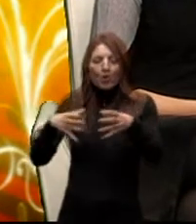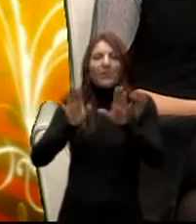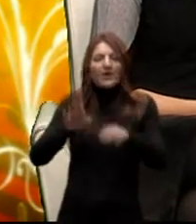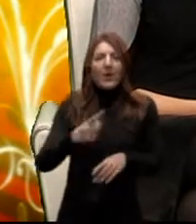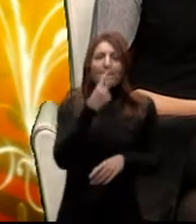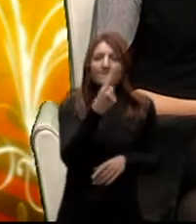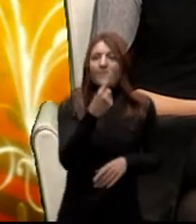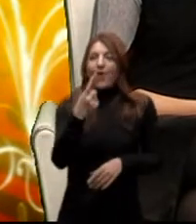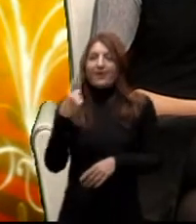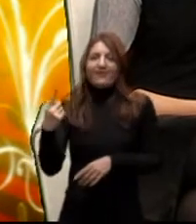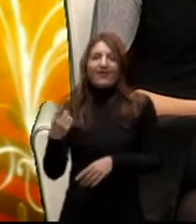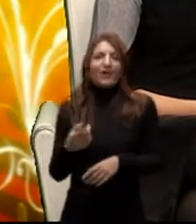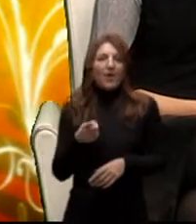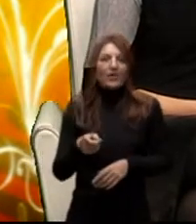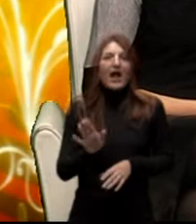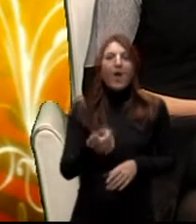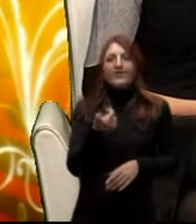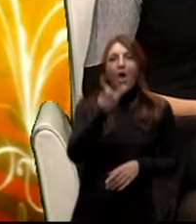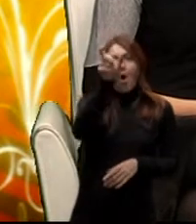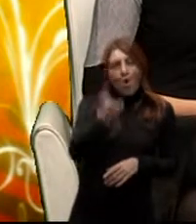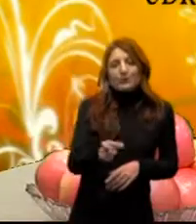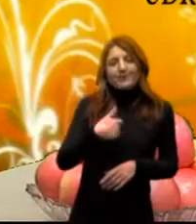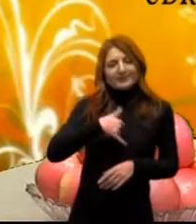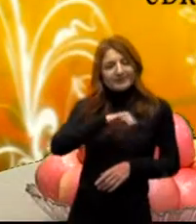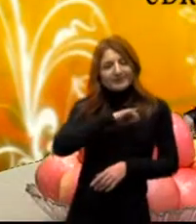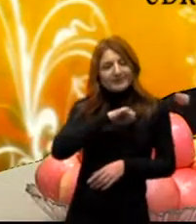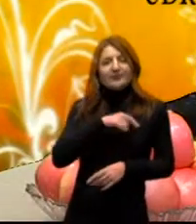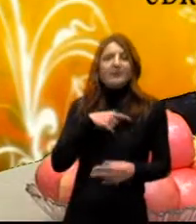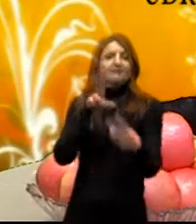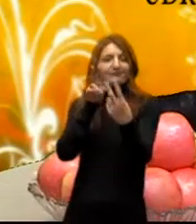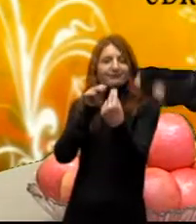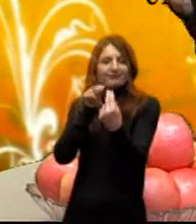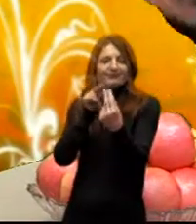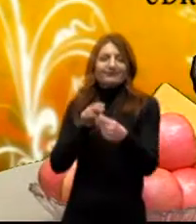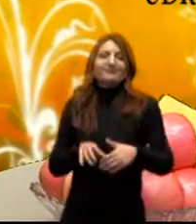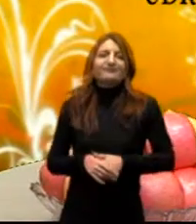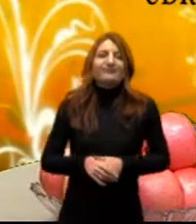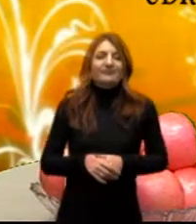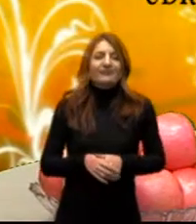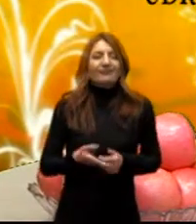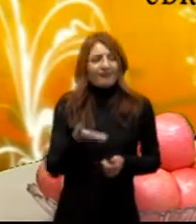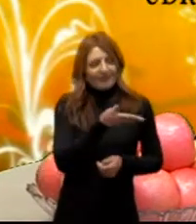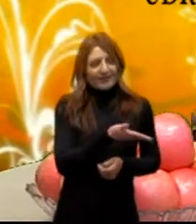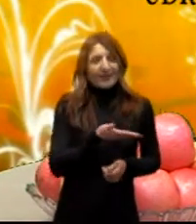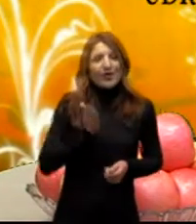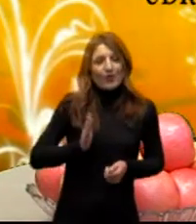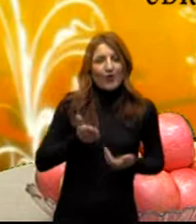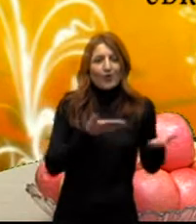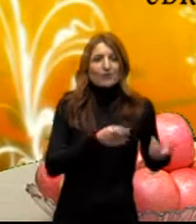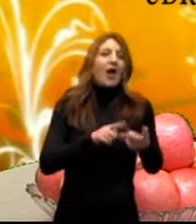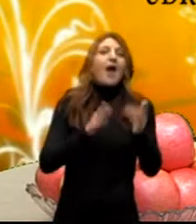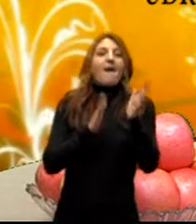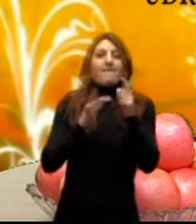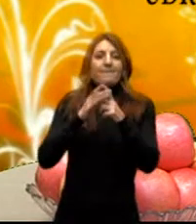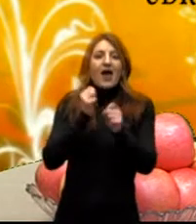po jednim. Odlično. Zanima nas osoba. E, dobro. I moja sljedeća gošća je